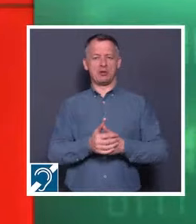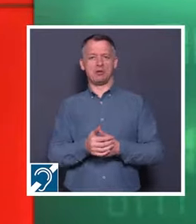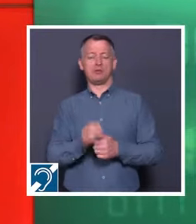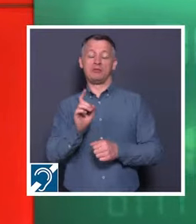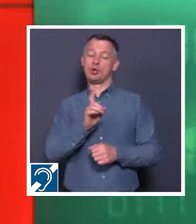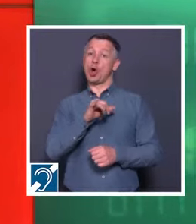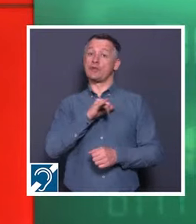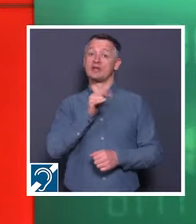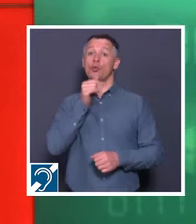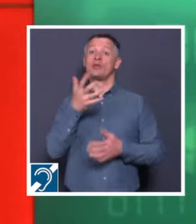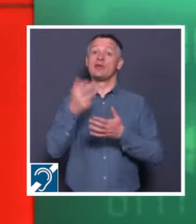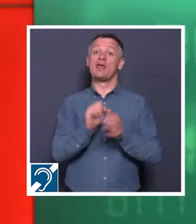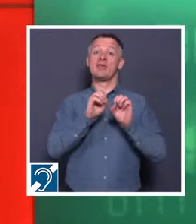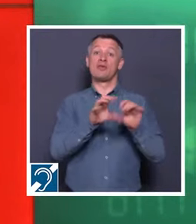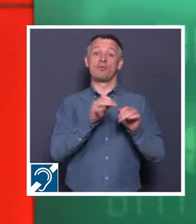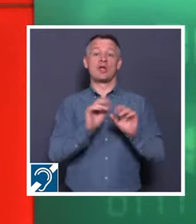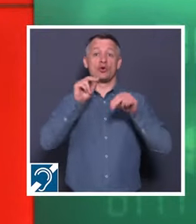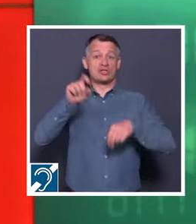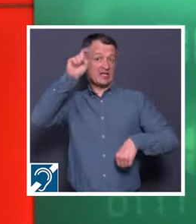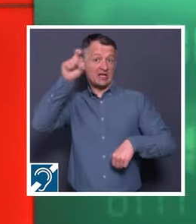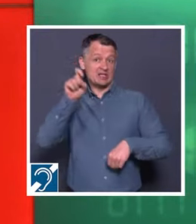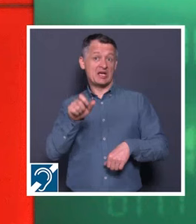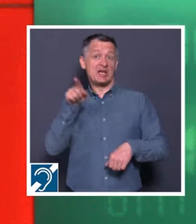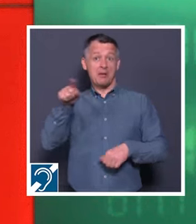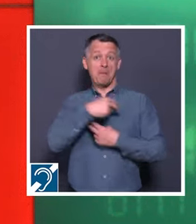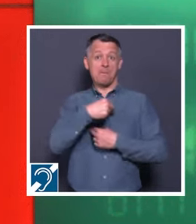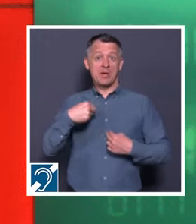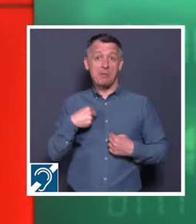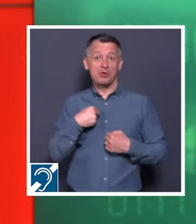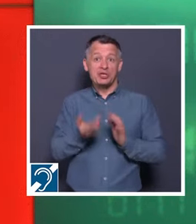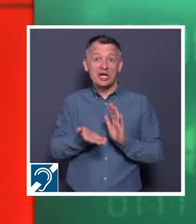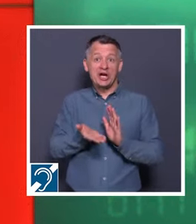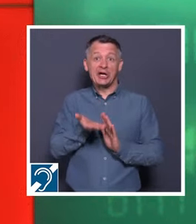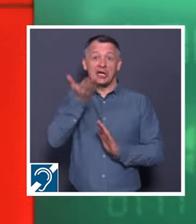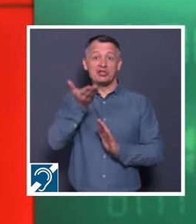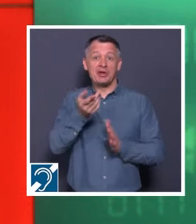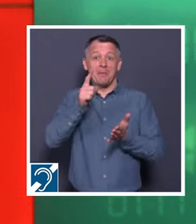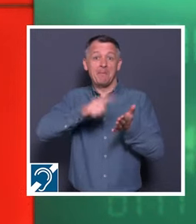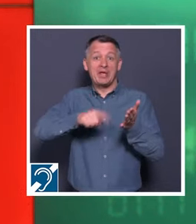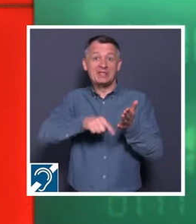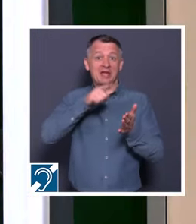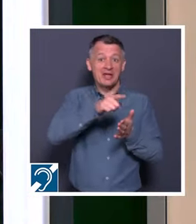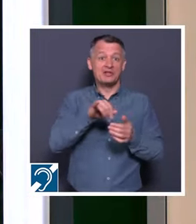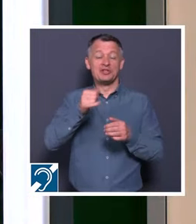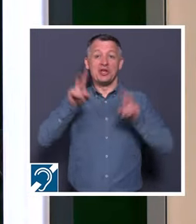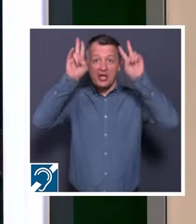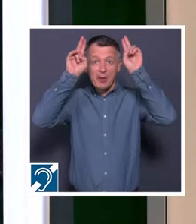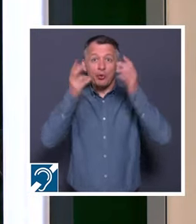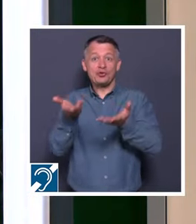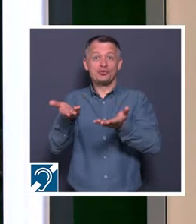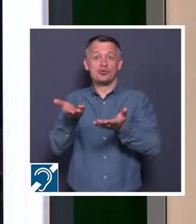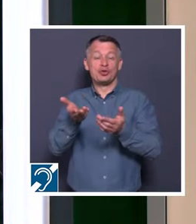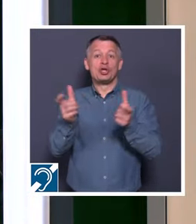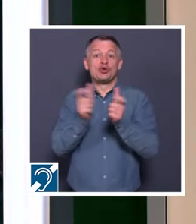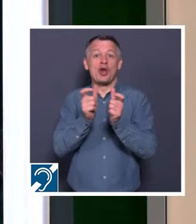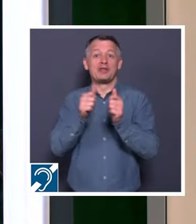unde nu trebuie, ajungi să crezi că primarul îți crește pensia și că în iepurașii de ciocolată sunt bancnote. Și e foarte important. Și astea sunt cele mai puțin